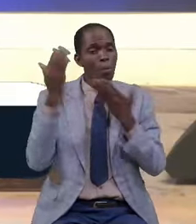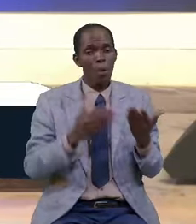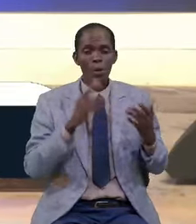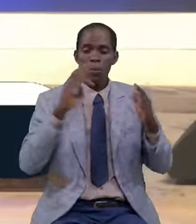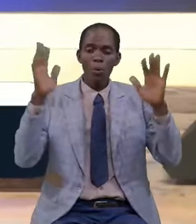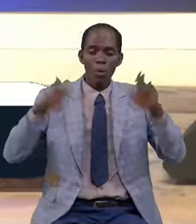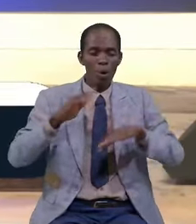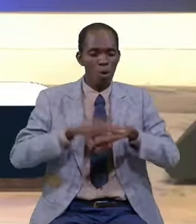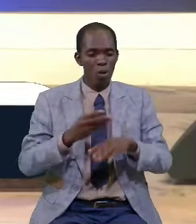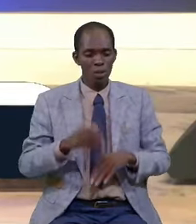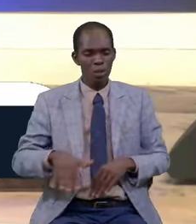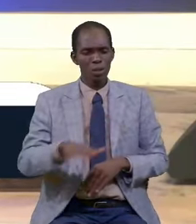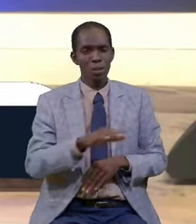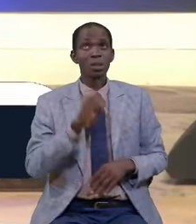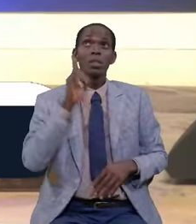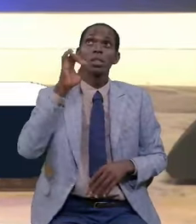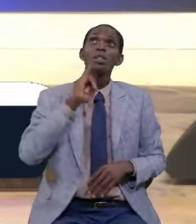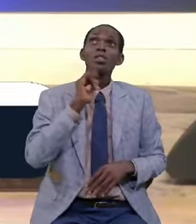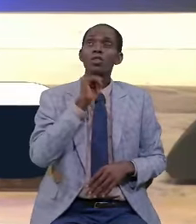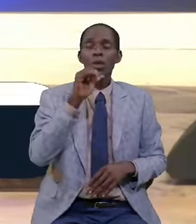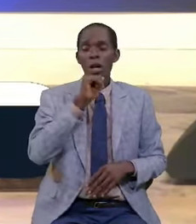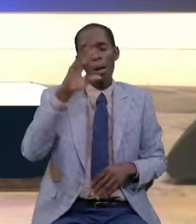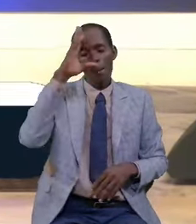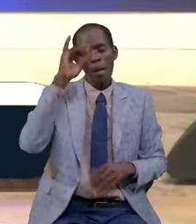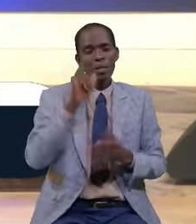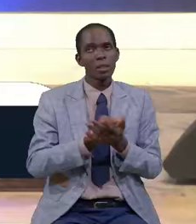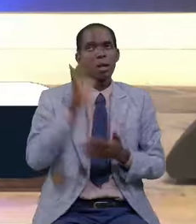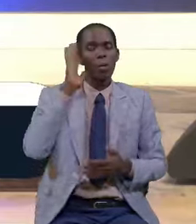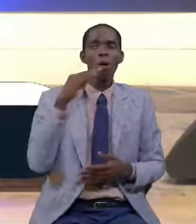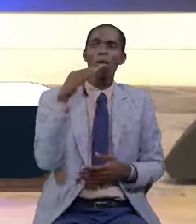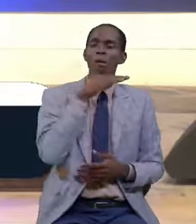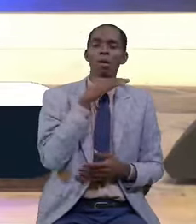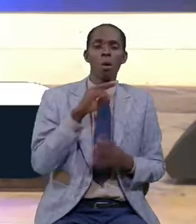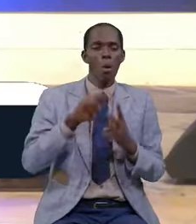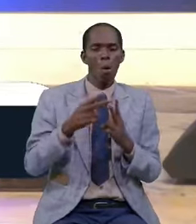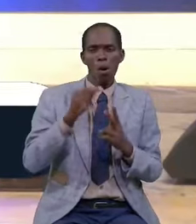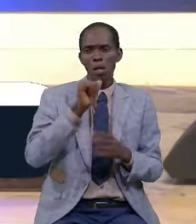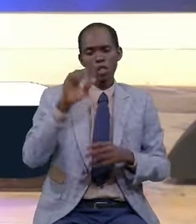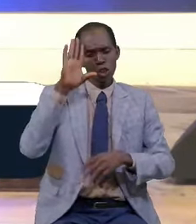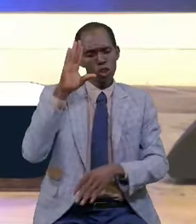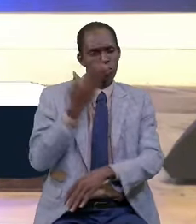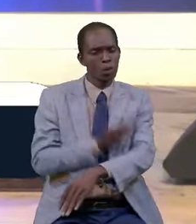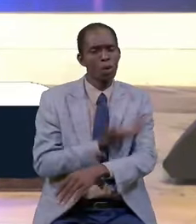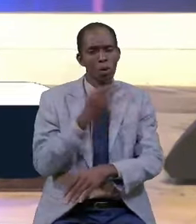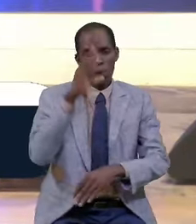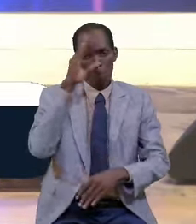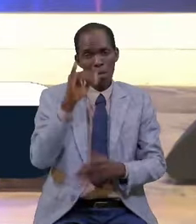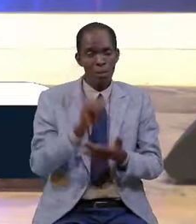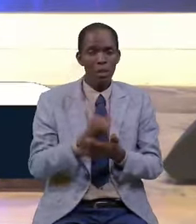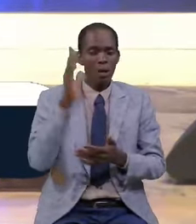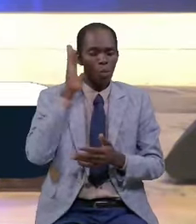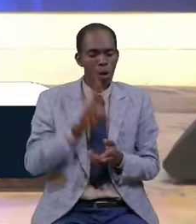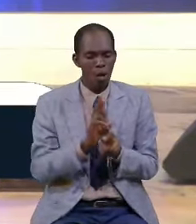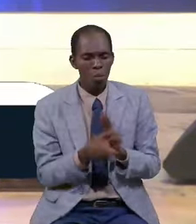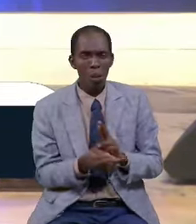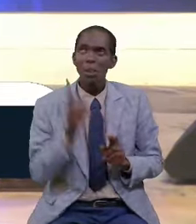pays. Dieu n'est point un homme pour mentir, ni fille d'un homme pour se repentir. Dieu ne change pas